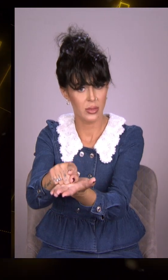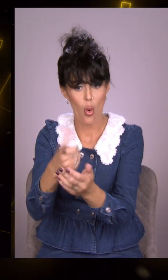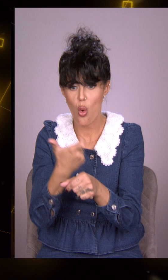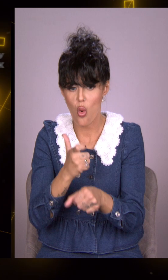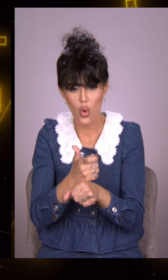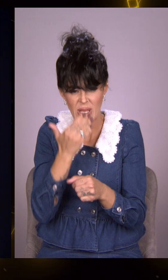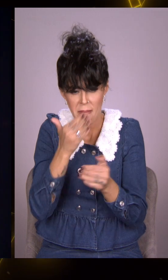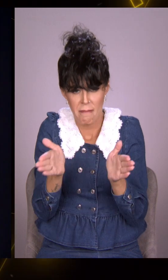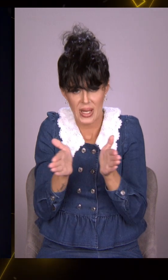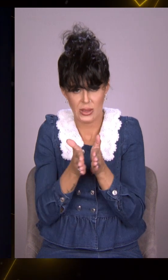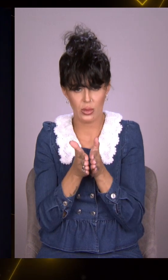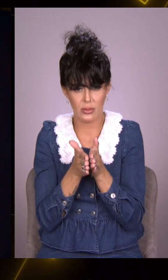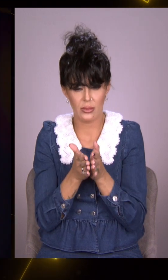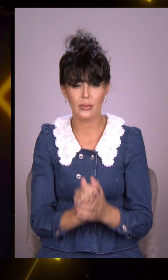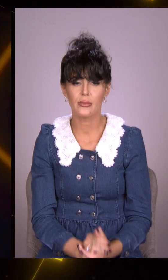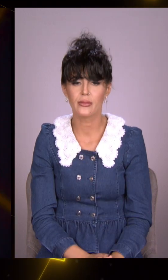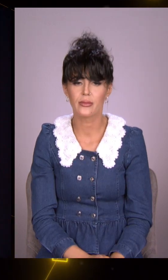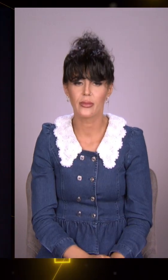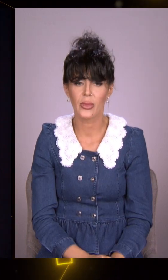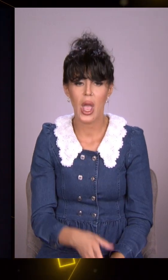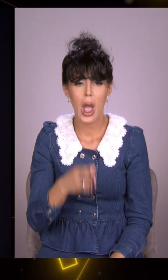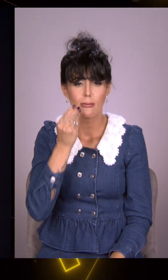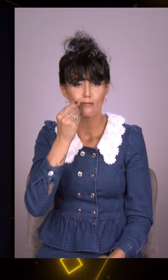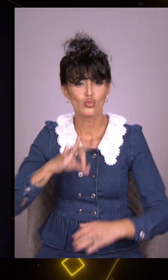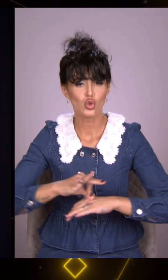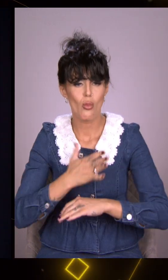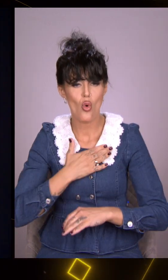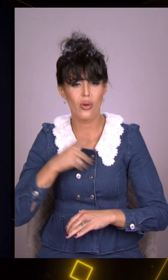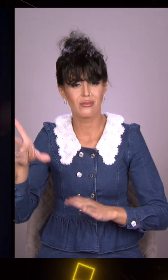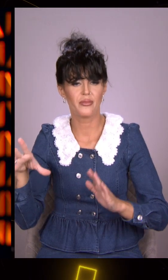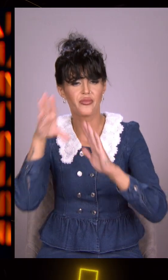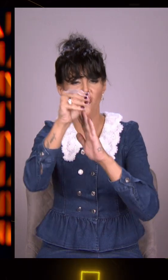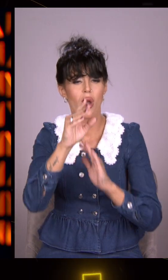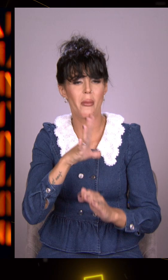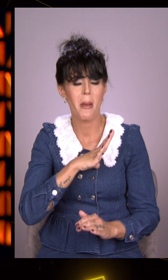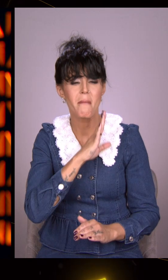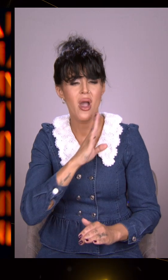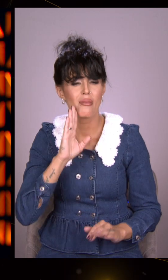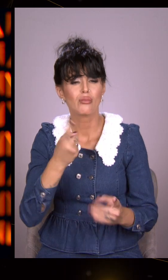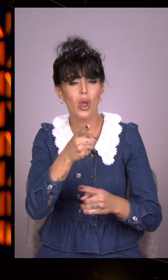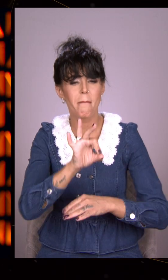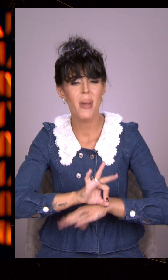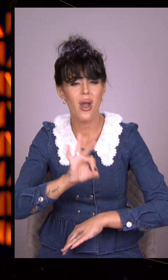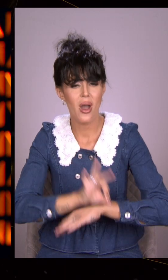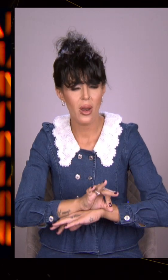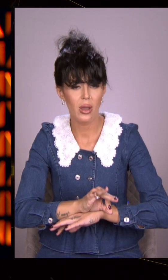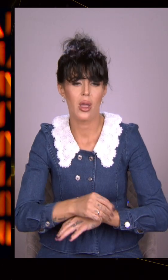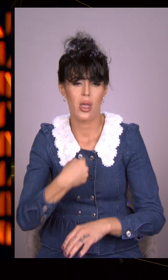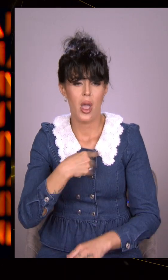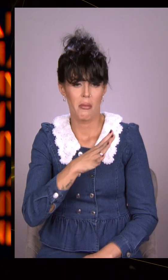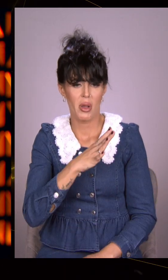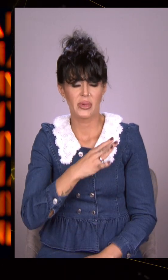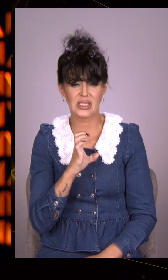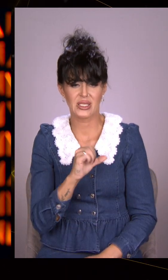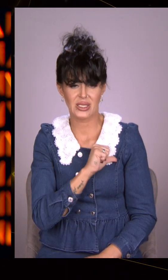близько. Чоловік на той момент був у матері, бо мати хвора. Саме з двома дітками ви були? Так, да, я була з двома